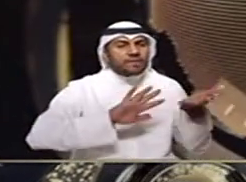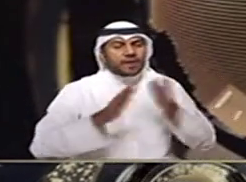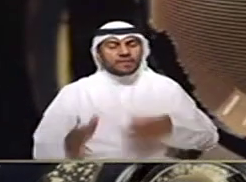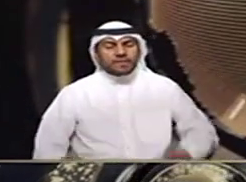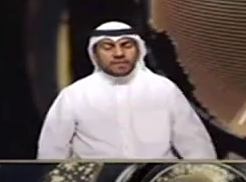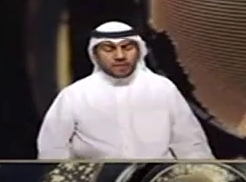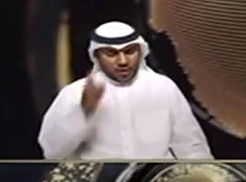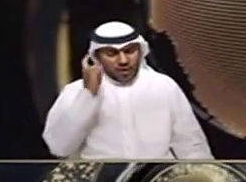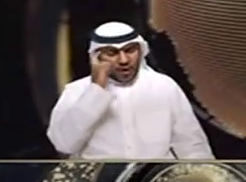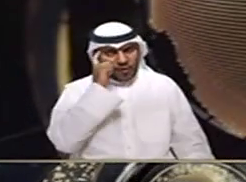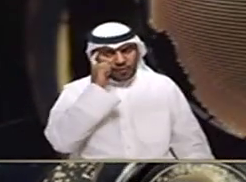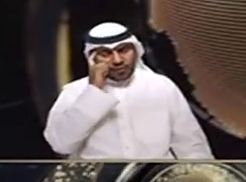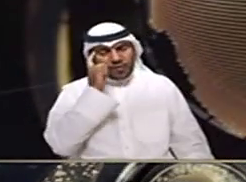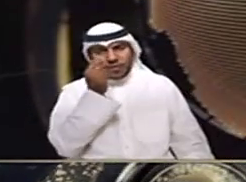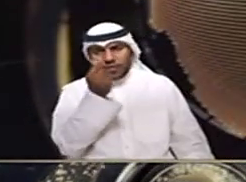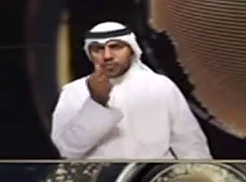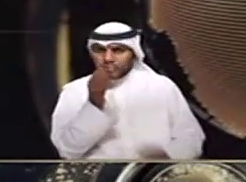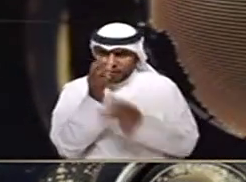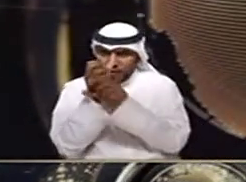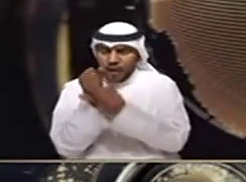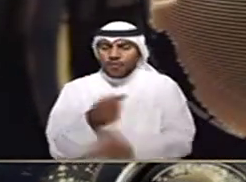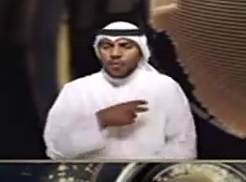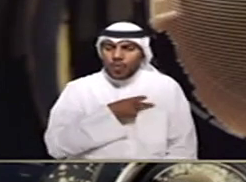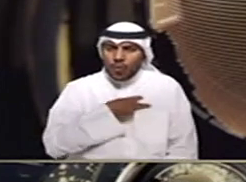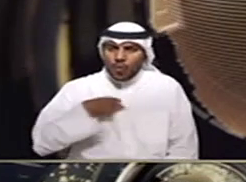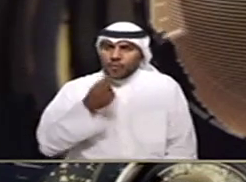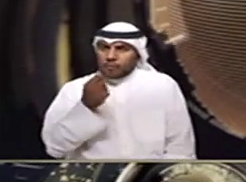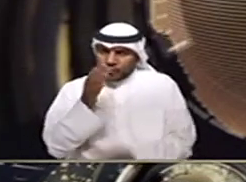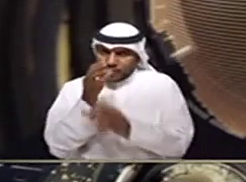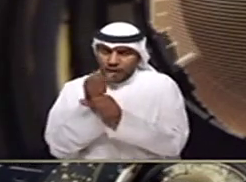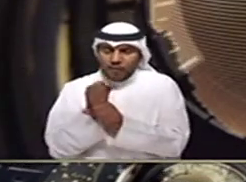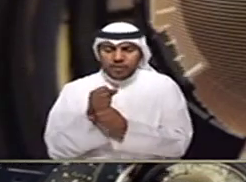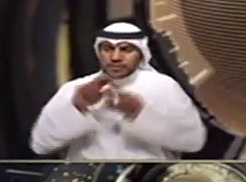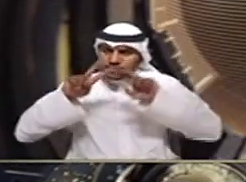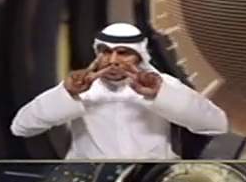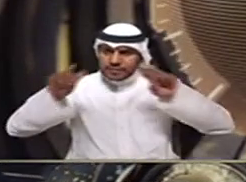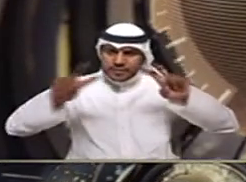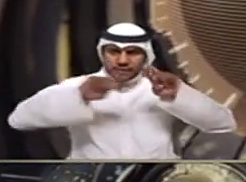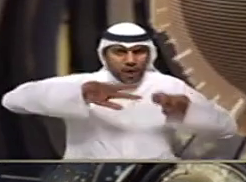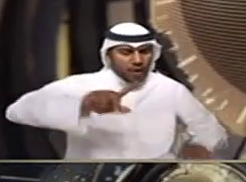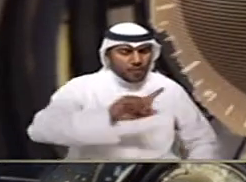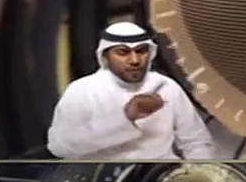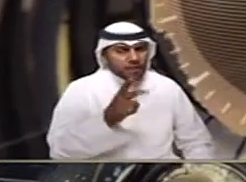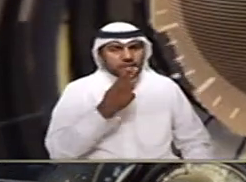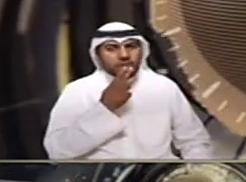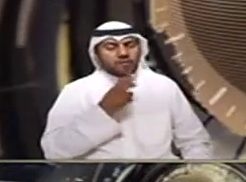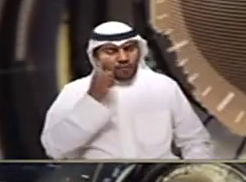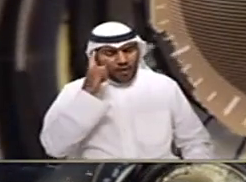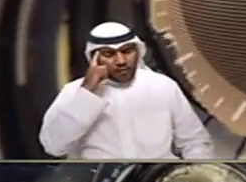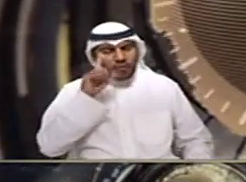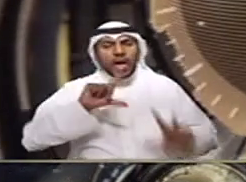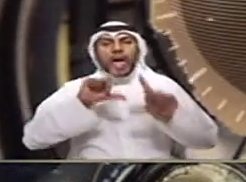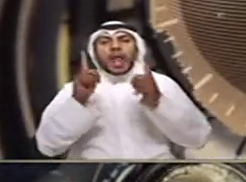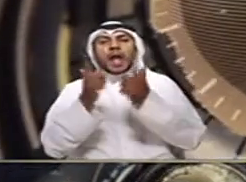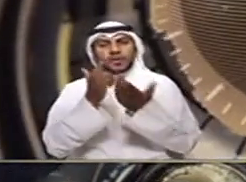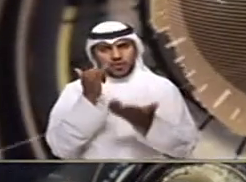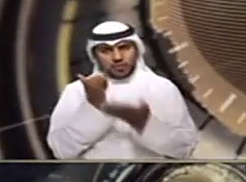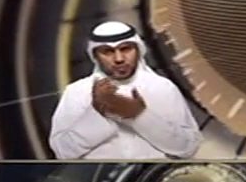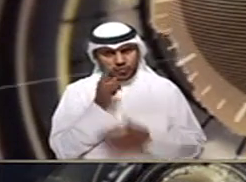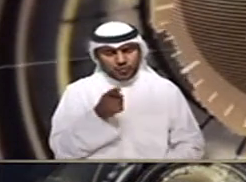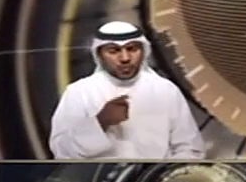الشفافية الكويتية ممثلة للمجتمع المدني. وأضاف الصالح أن اللجنة ستتولى بشكل